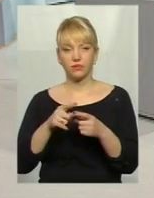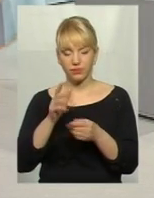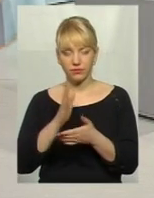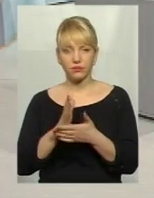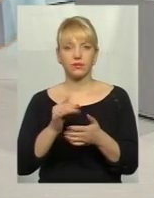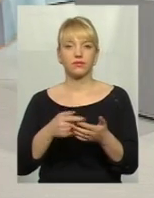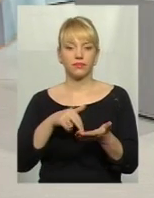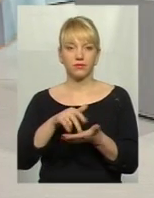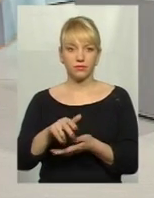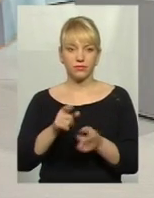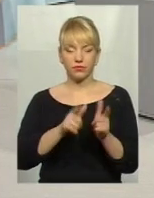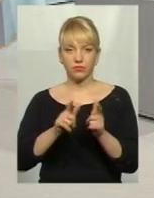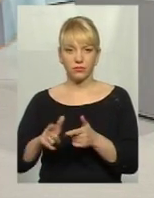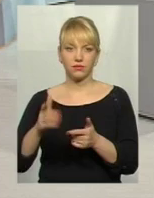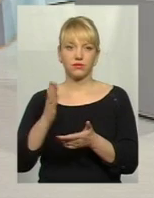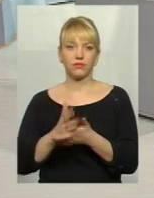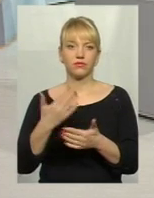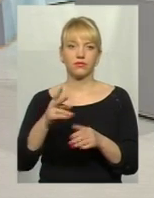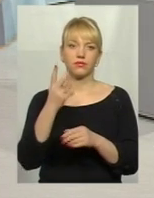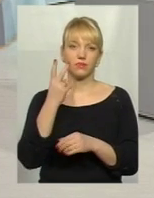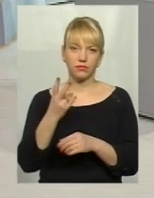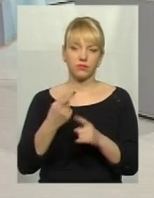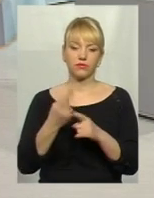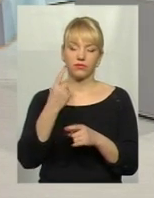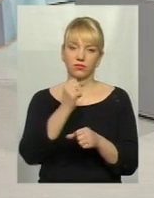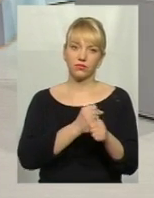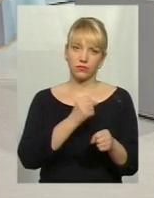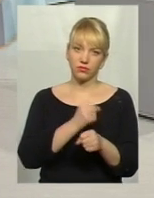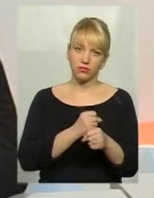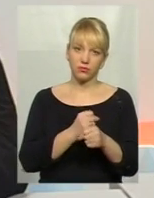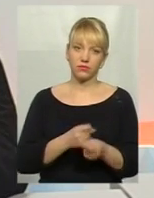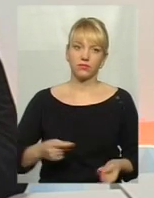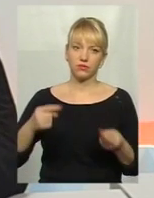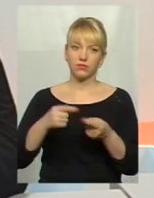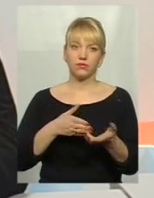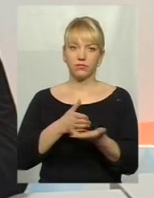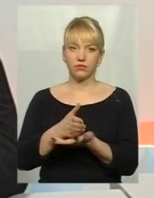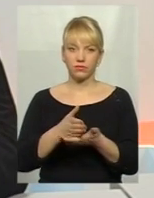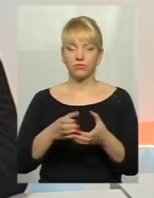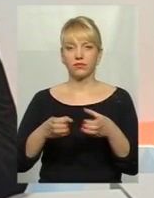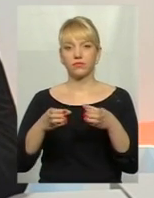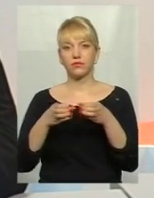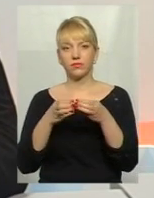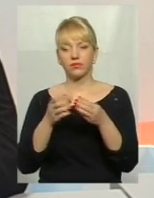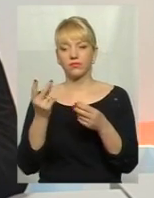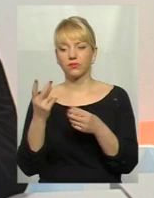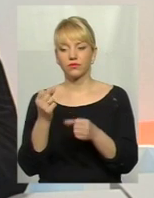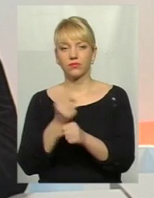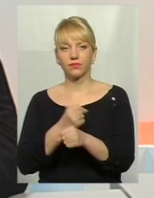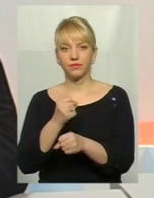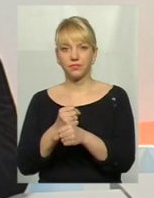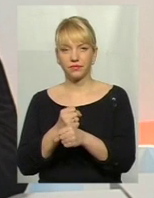пройшли відповідні погодження, навіть є їх два. Один розроблений відповідним профільним комітетом, інший розроблений